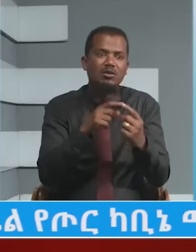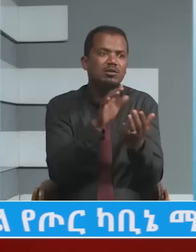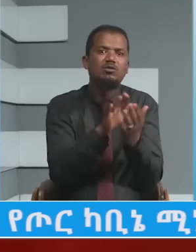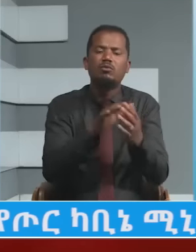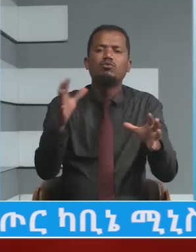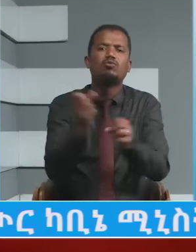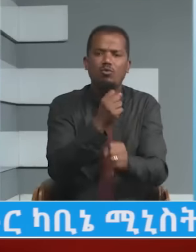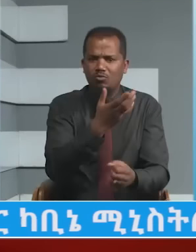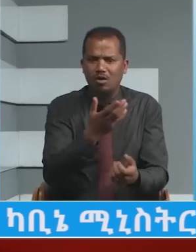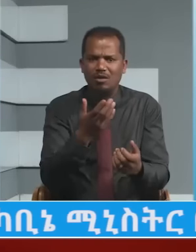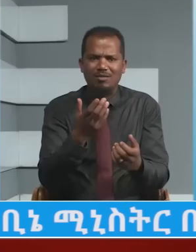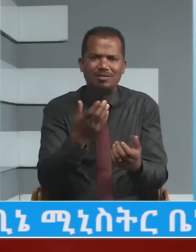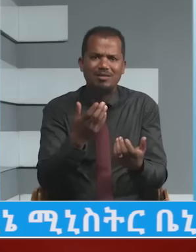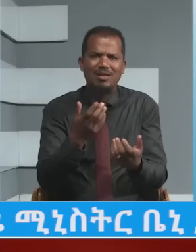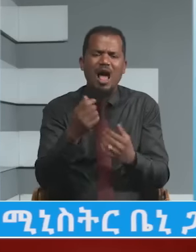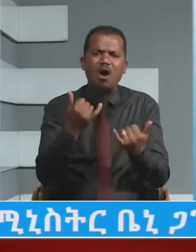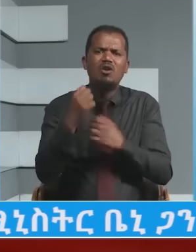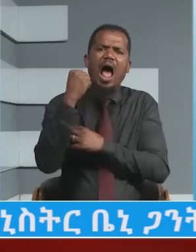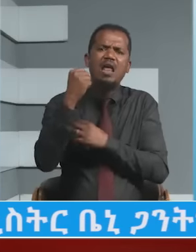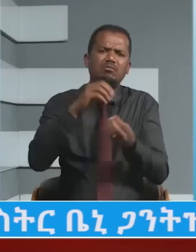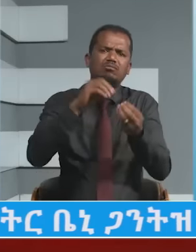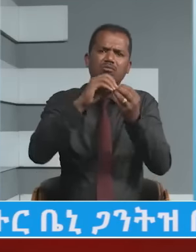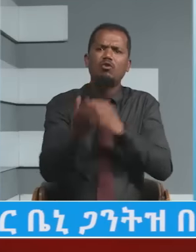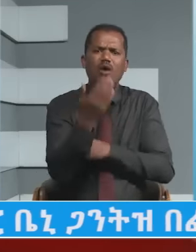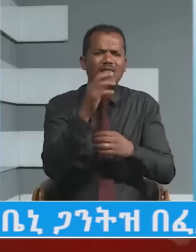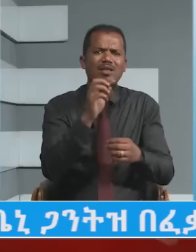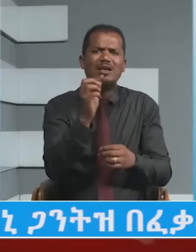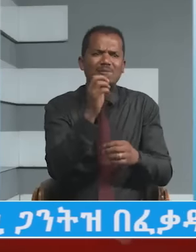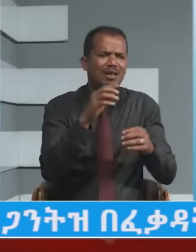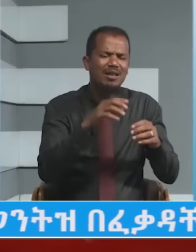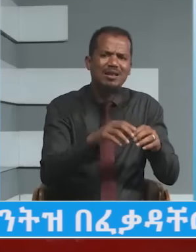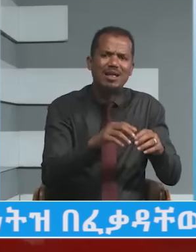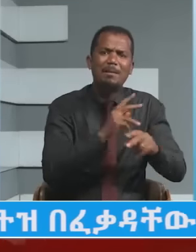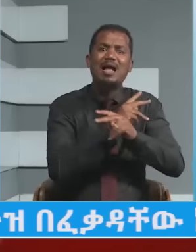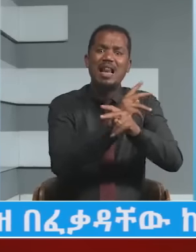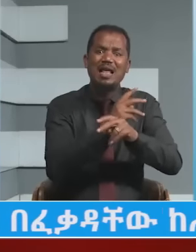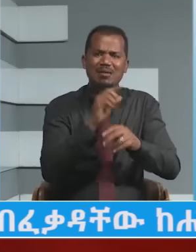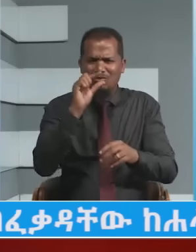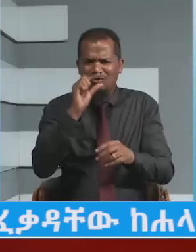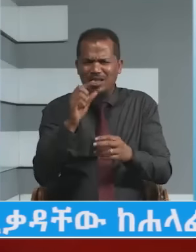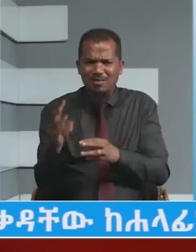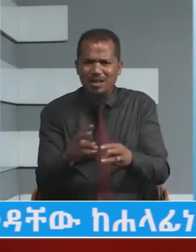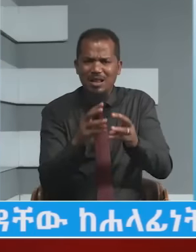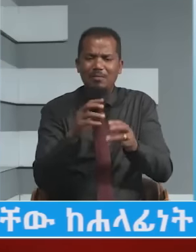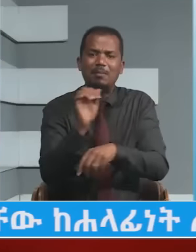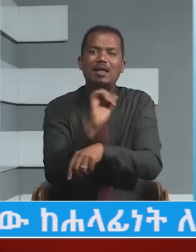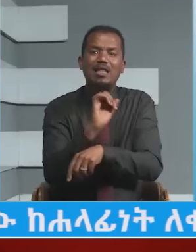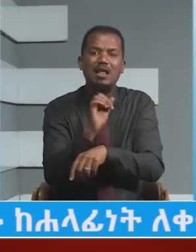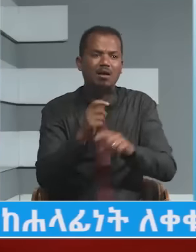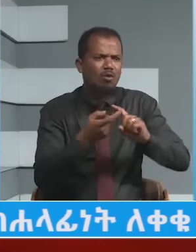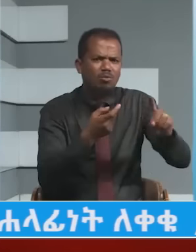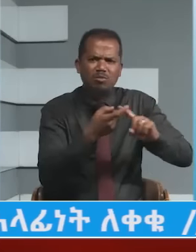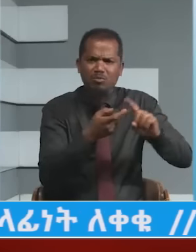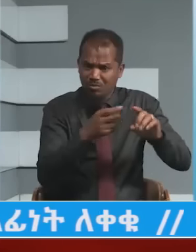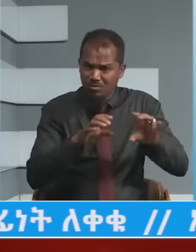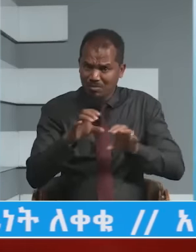ቤት ገብተውበታል። ማታ በተቻለ አቅም ኃይል ጨምረዋል። ጠዋት መጥተው ቀበሌን ለመክፈት ሲሞክሩ መከላከያ በተወሰነ መልኩ በፓትሮል